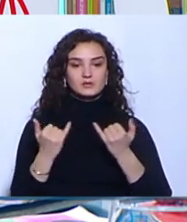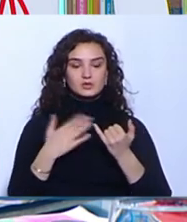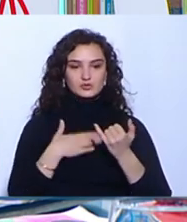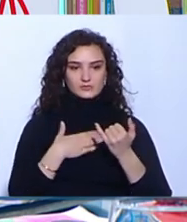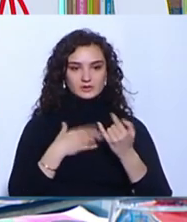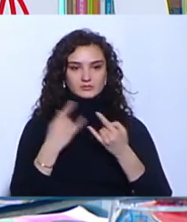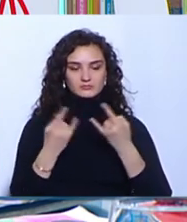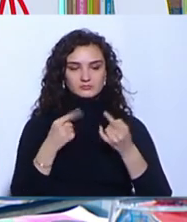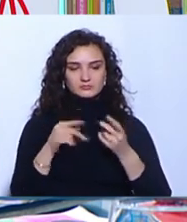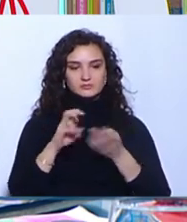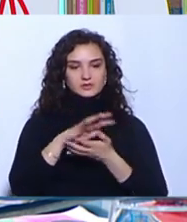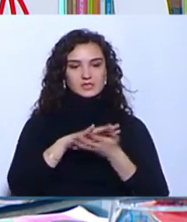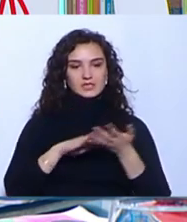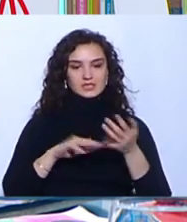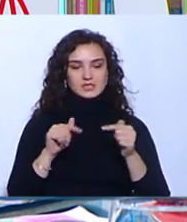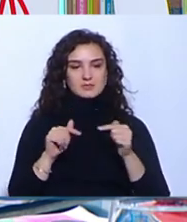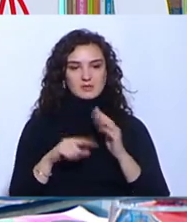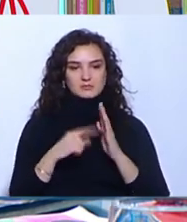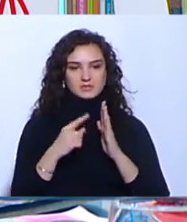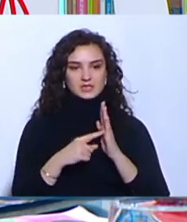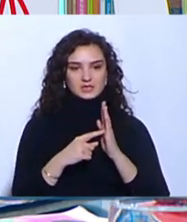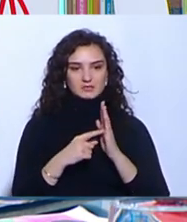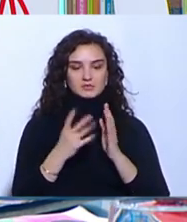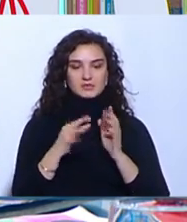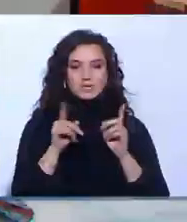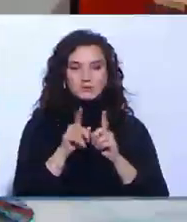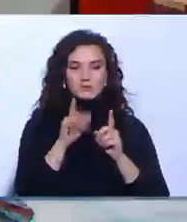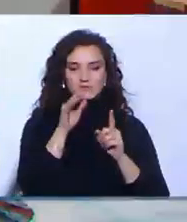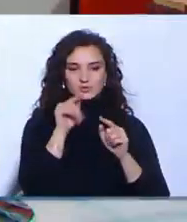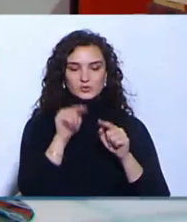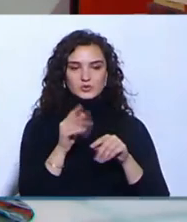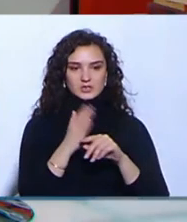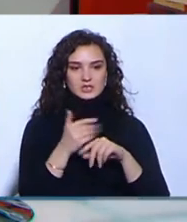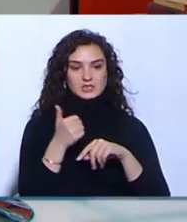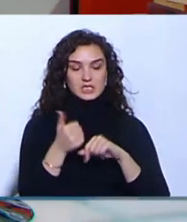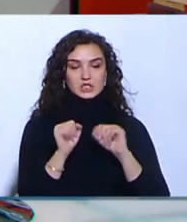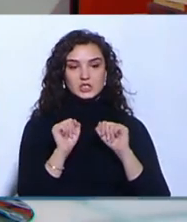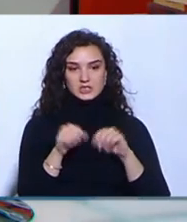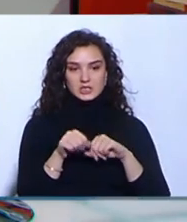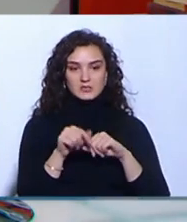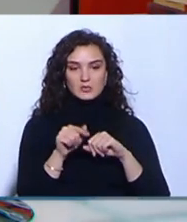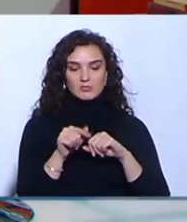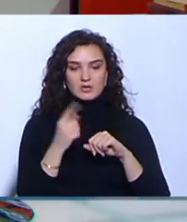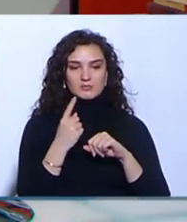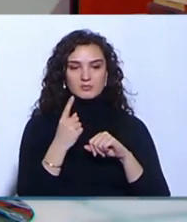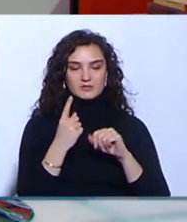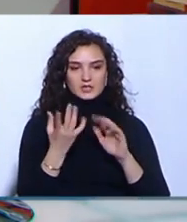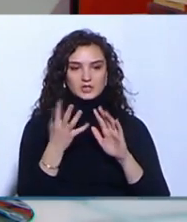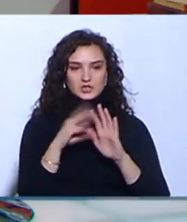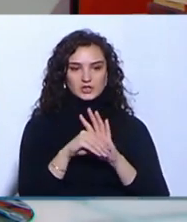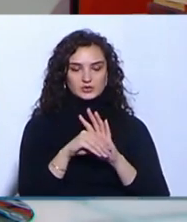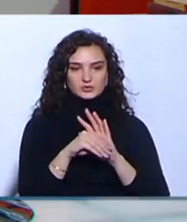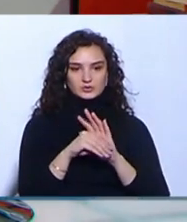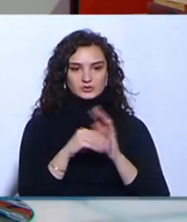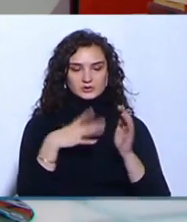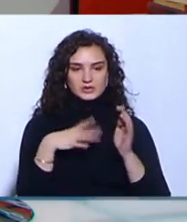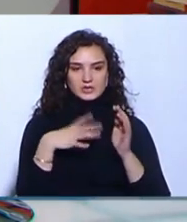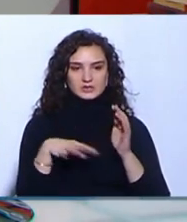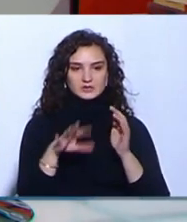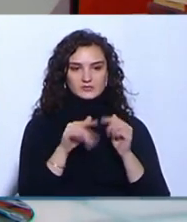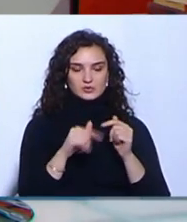მხოლოდ ლოგიკური გაგრძელება ამ საკითხებისა, თუმცა ამავე დროს ეს არის კარგი შესაძლებლობა პირველად ჩაერთო